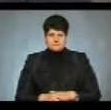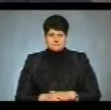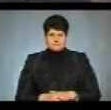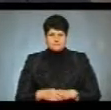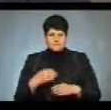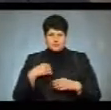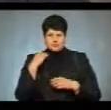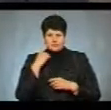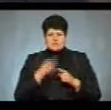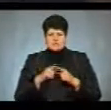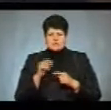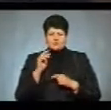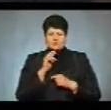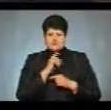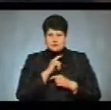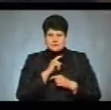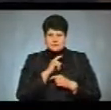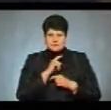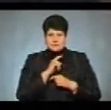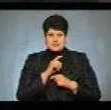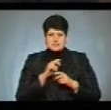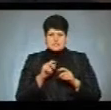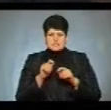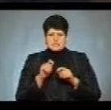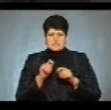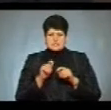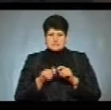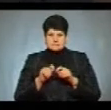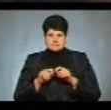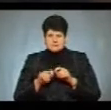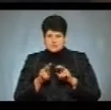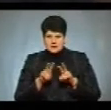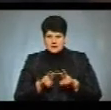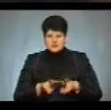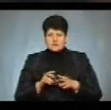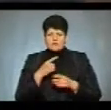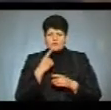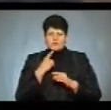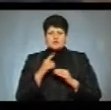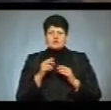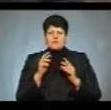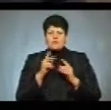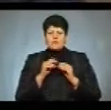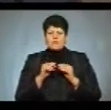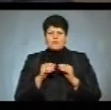Підозра є на отруєння, так як спеціаліст тимбаряру говорив, що протравлювалося